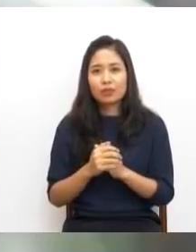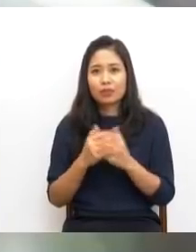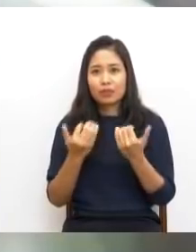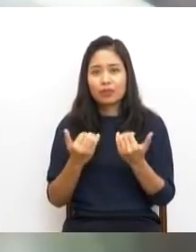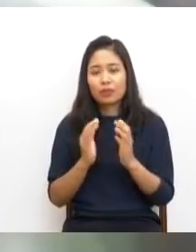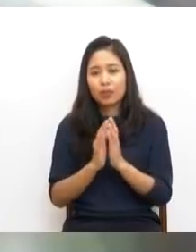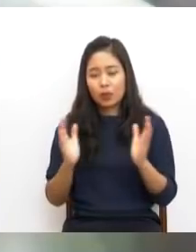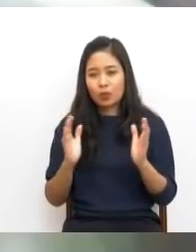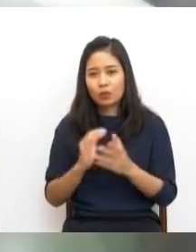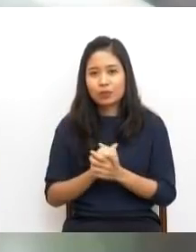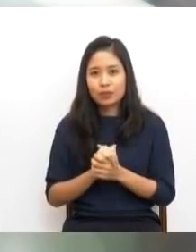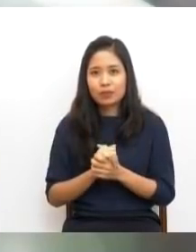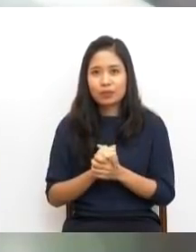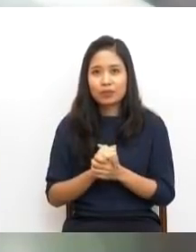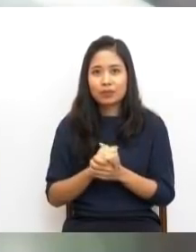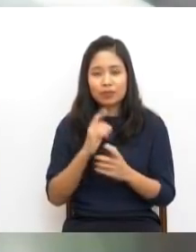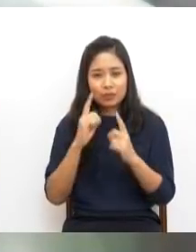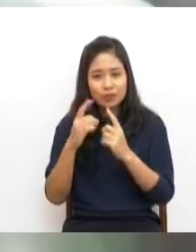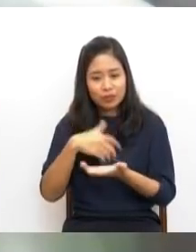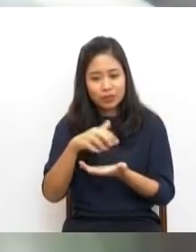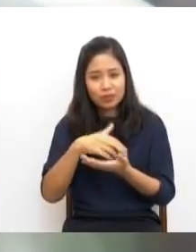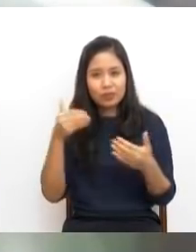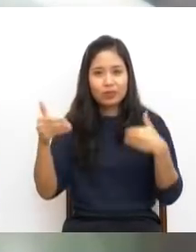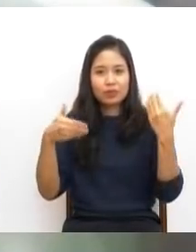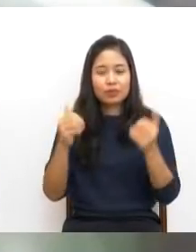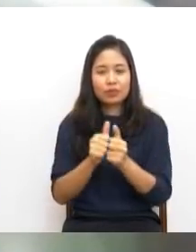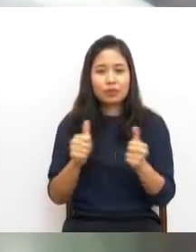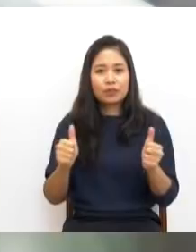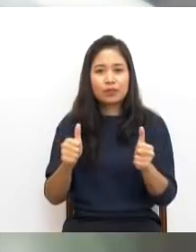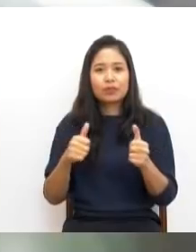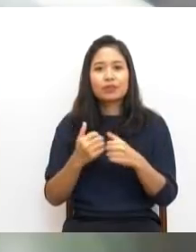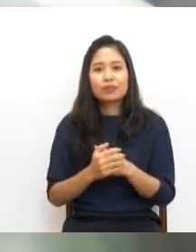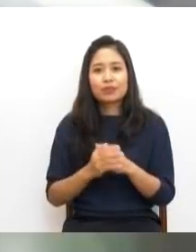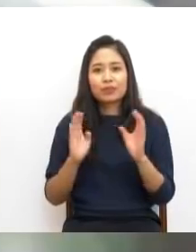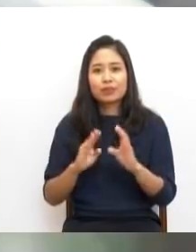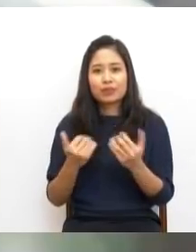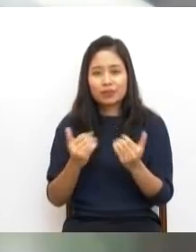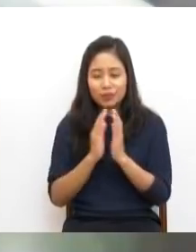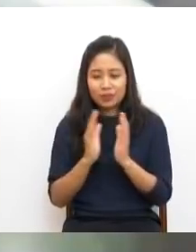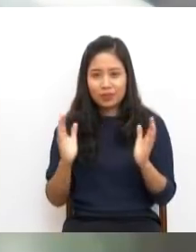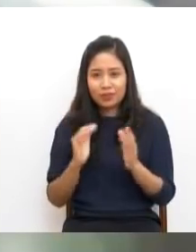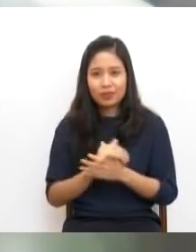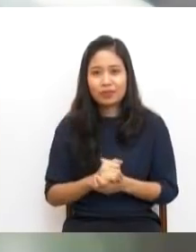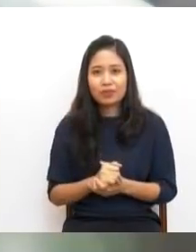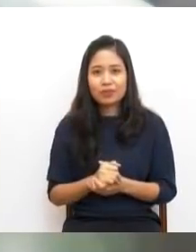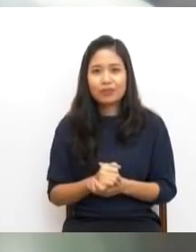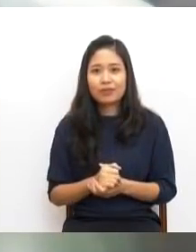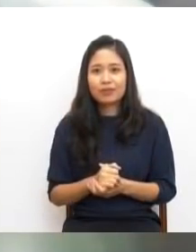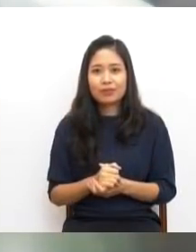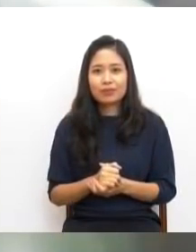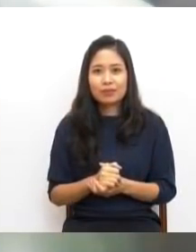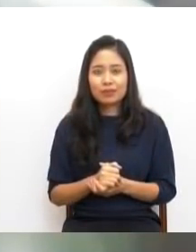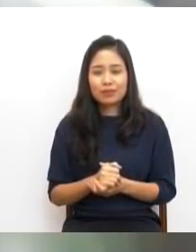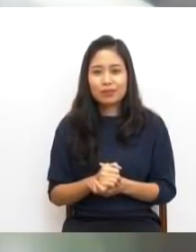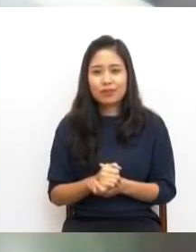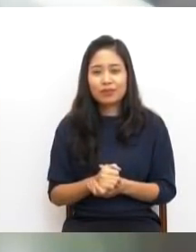โอนะคะของจากรายการคิดเรนเจอร์ไทย PBS ด้วยนะคะขอบคุณอีกครั้งนึงค่ะ ขอบคุณครับอาจารย ์ขอบคุณค่ะ สวัสดี